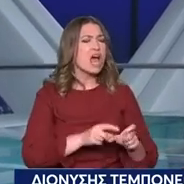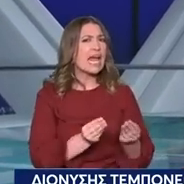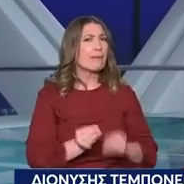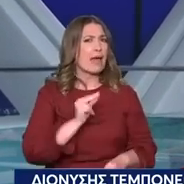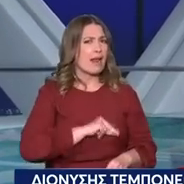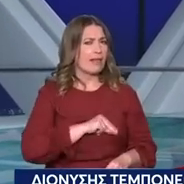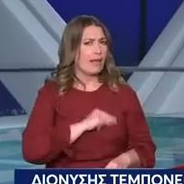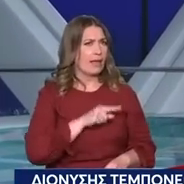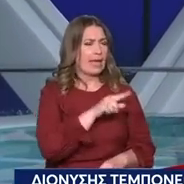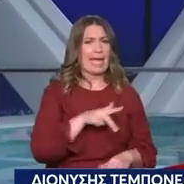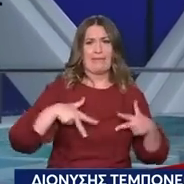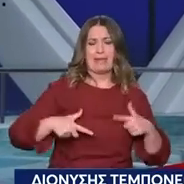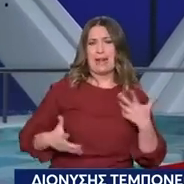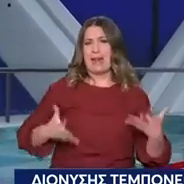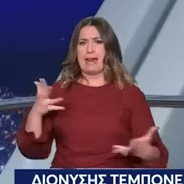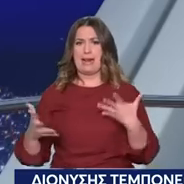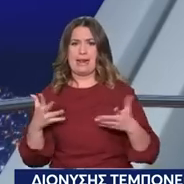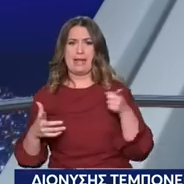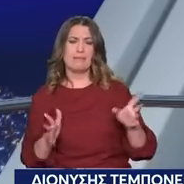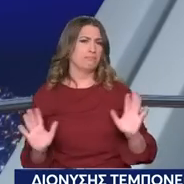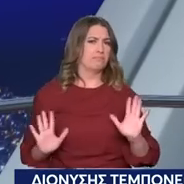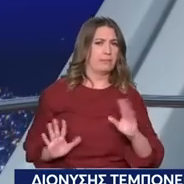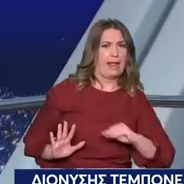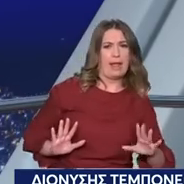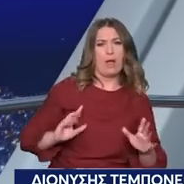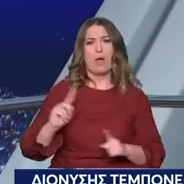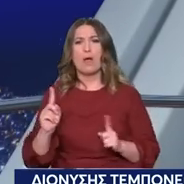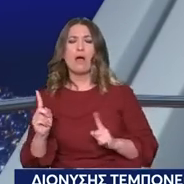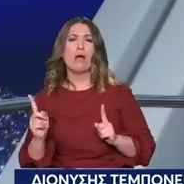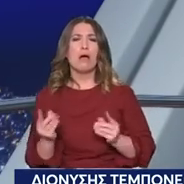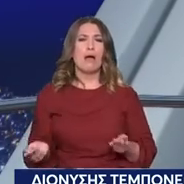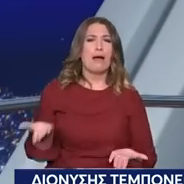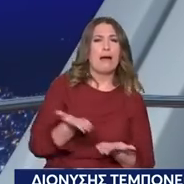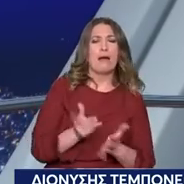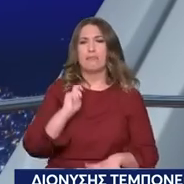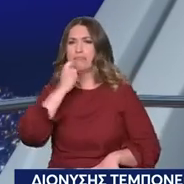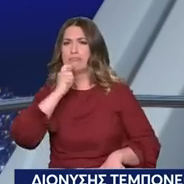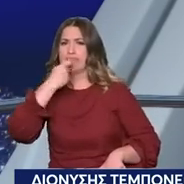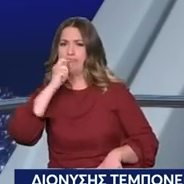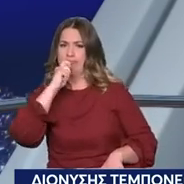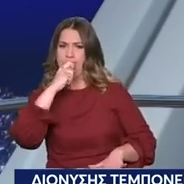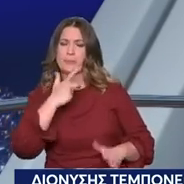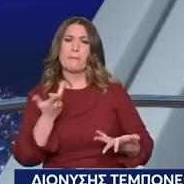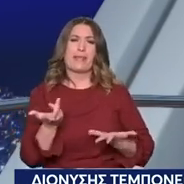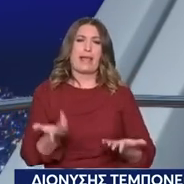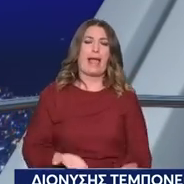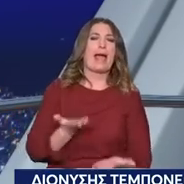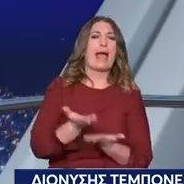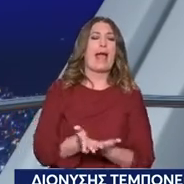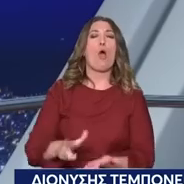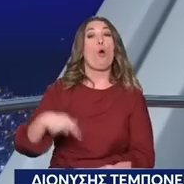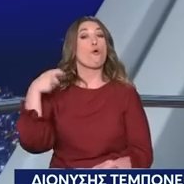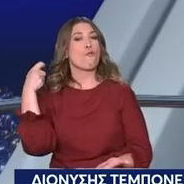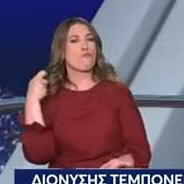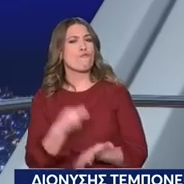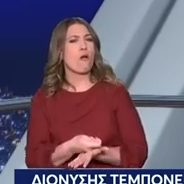κυβέρνηση τότε στη Βουλή να φέρει το πόρισμα από τη ΡΑΕ. Δεν το έφερε, επικαλέστηκε δίθεν το απόρριτο και μετά κατάφερε και προχώρησε σε μια φορολόγηση